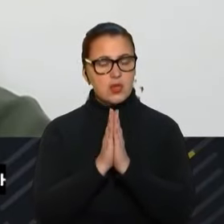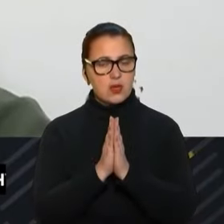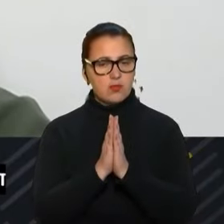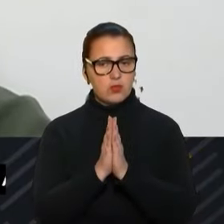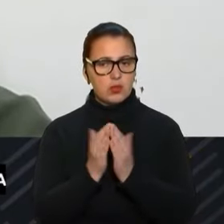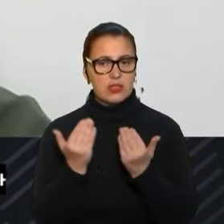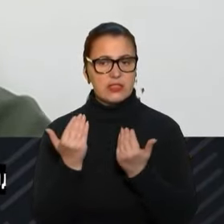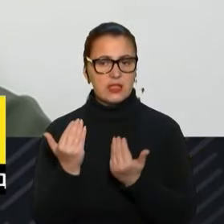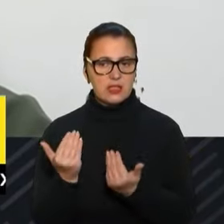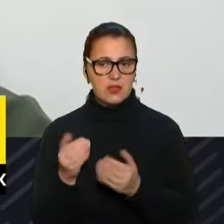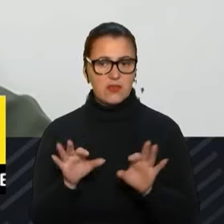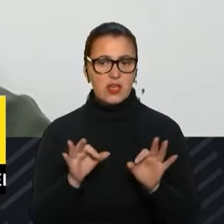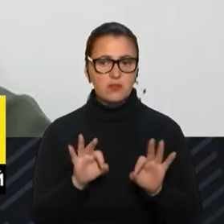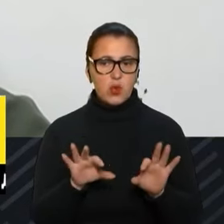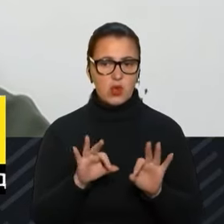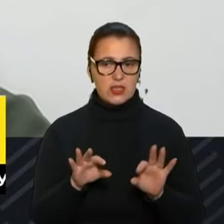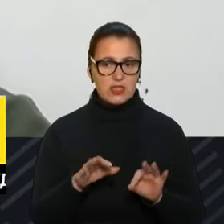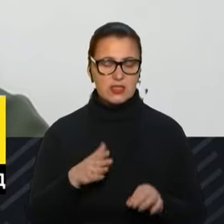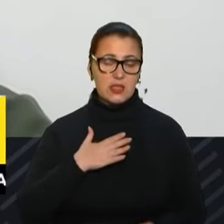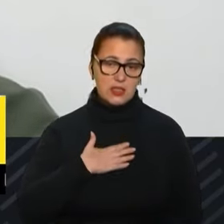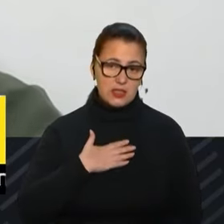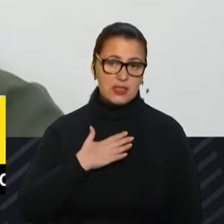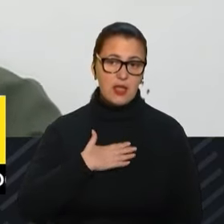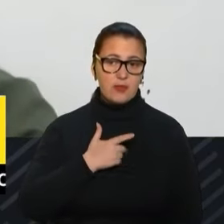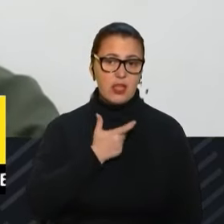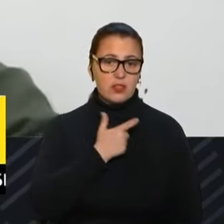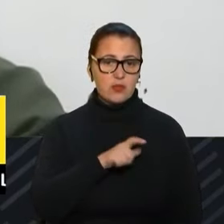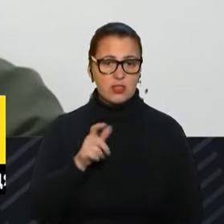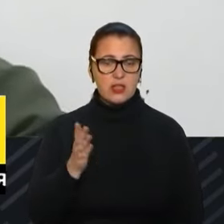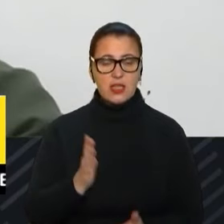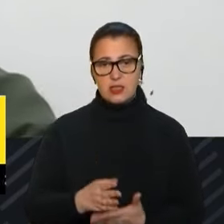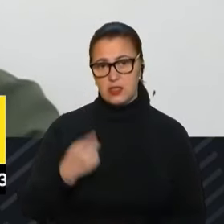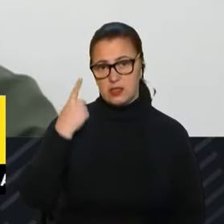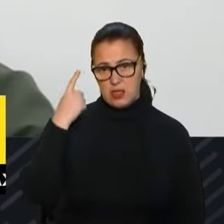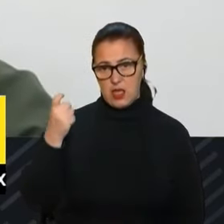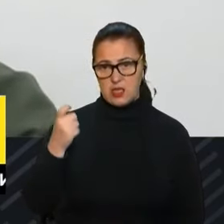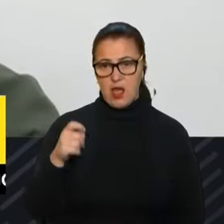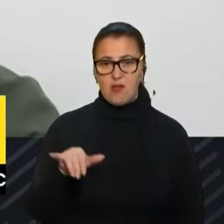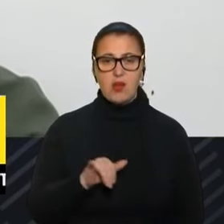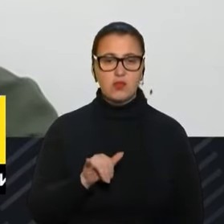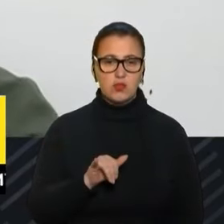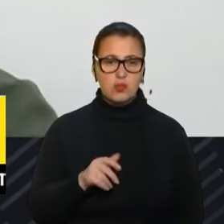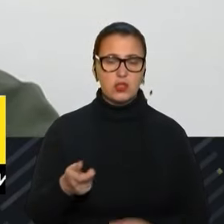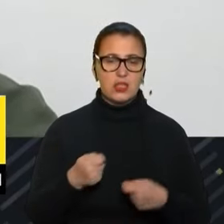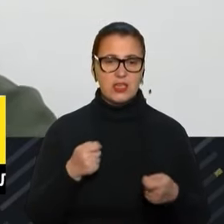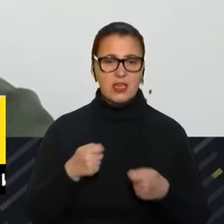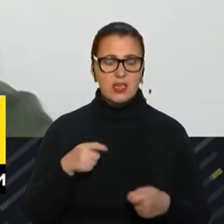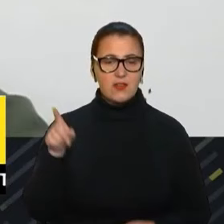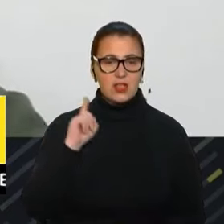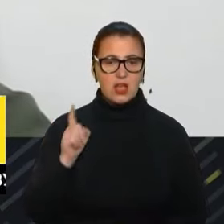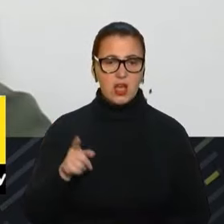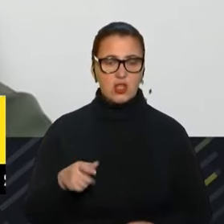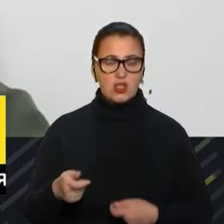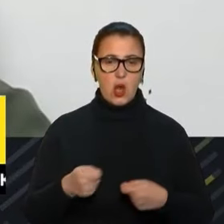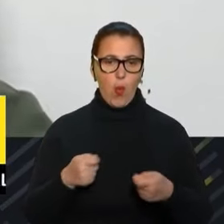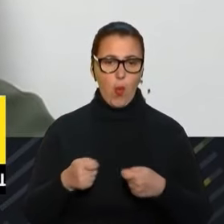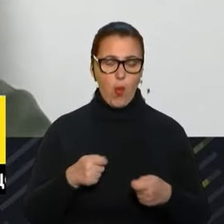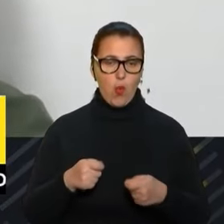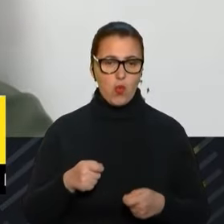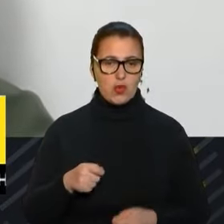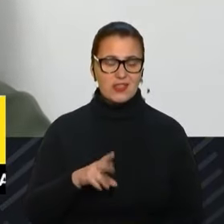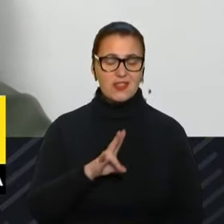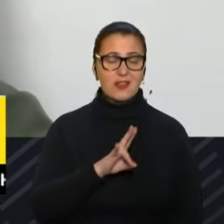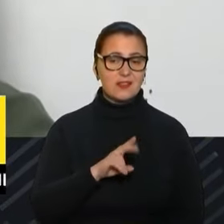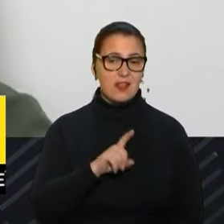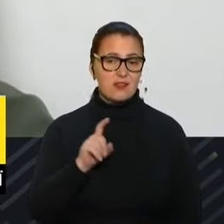і пояснити нам, нашим глядачам, от є заява суботня керівника ізраїльського уряду Беньяміна Нетаньяху, про це